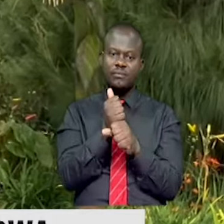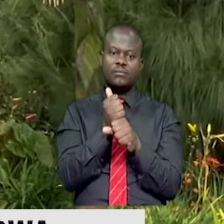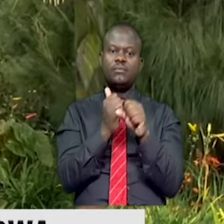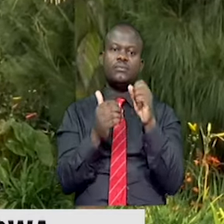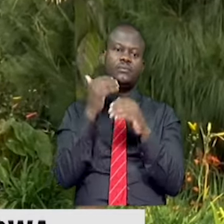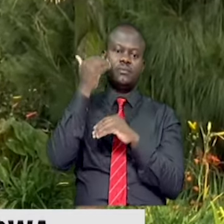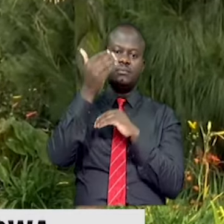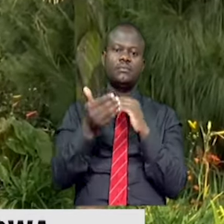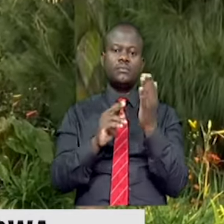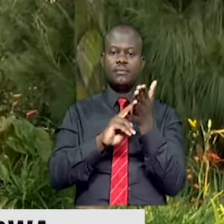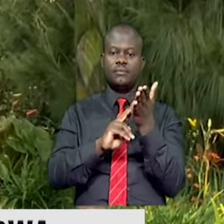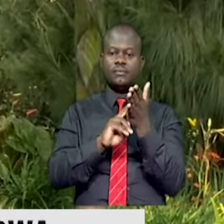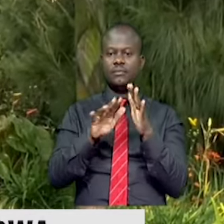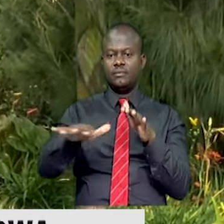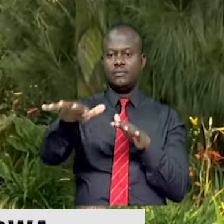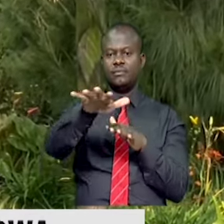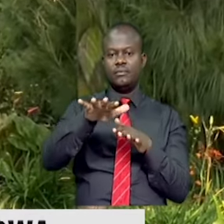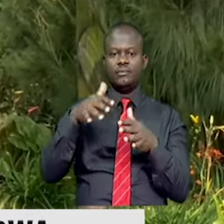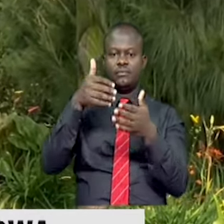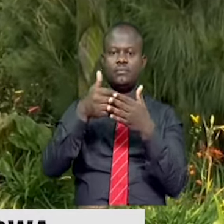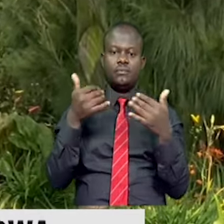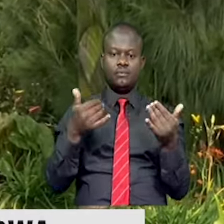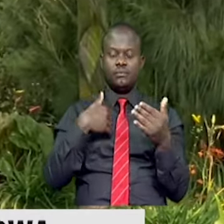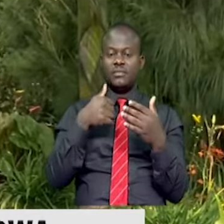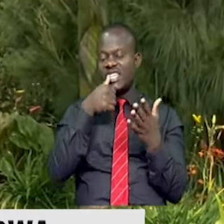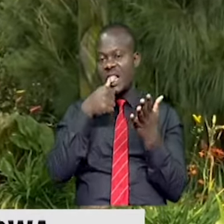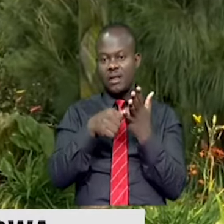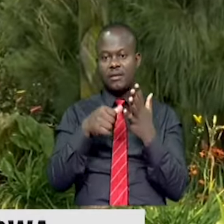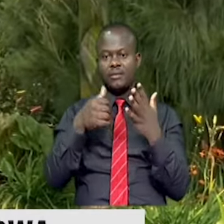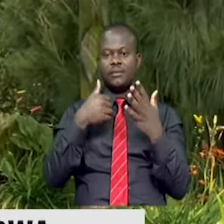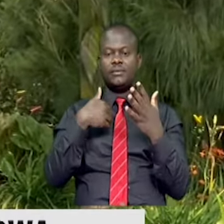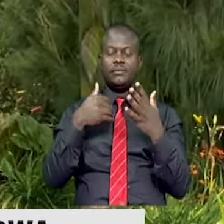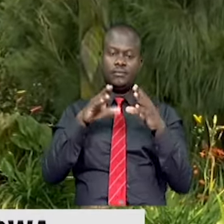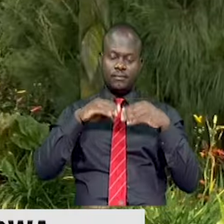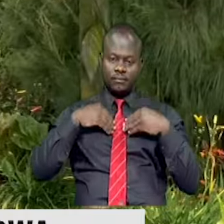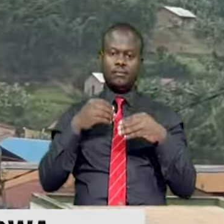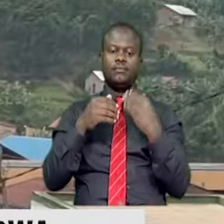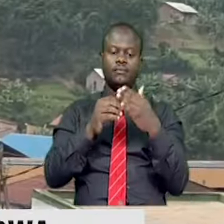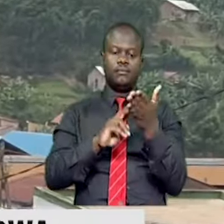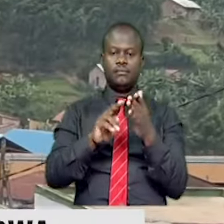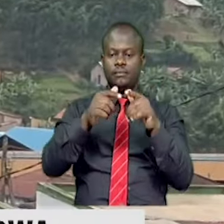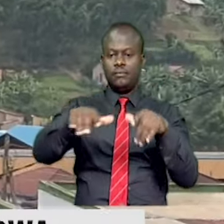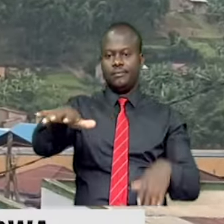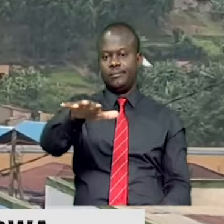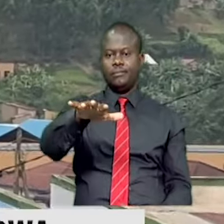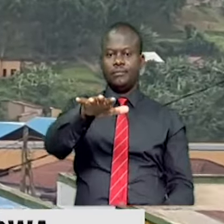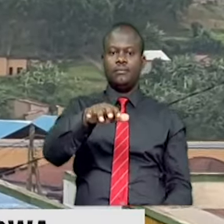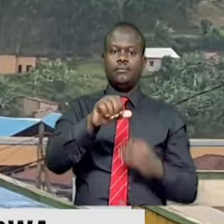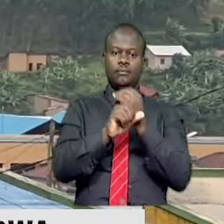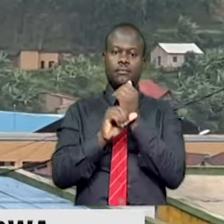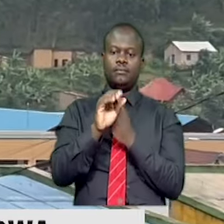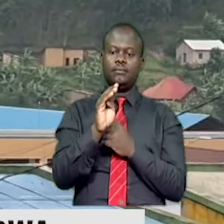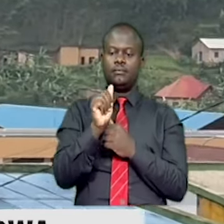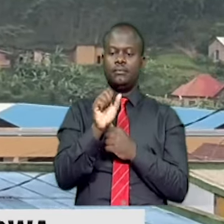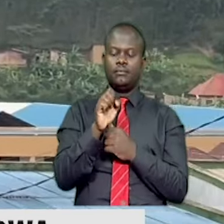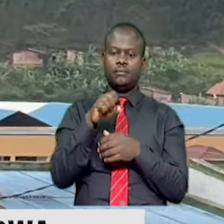hanyuma bakabifashisha iyo sare. Kugeza uyu munsi bafite urwandiko rubemerera kuba bakoresha iyo sare. Aka gakiriro gaherereye mu murenge wa